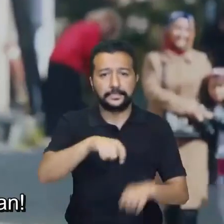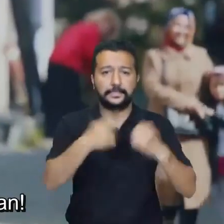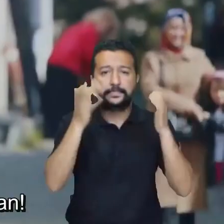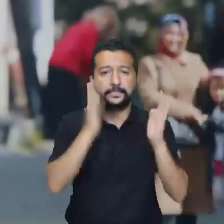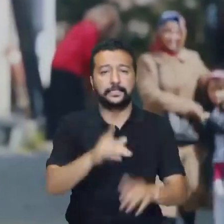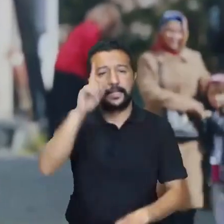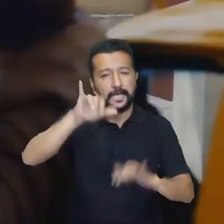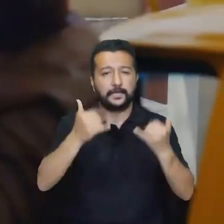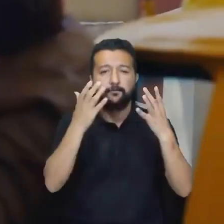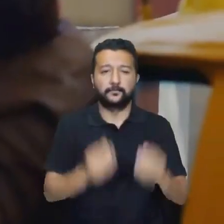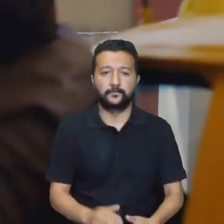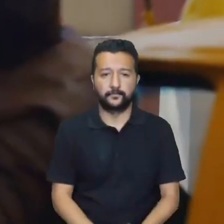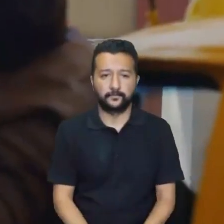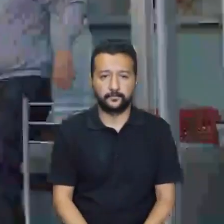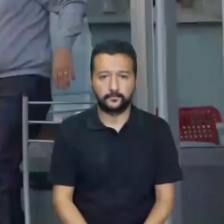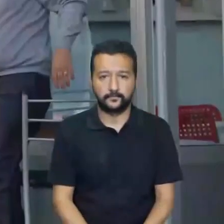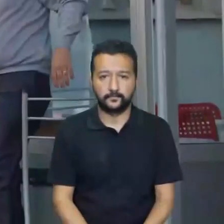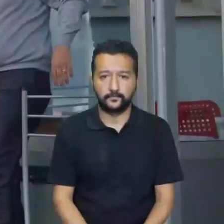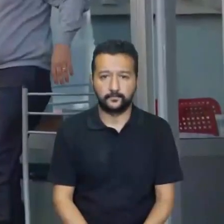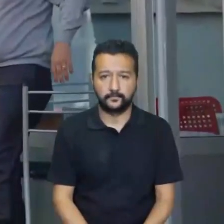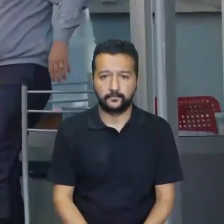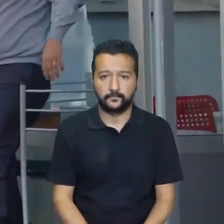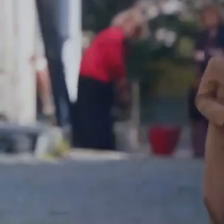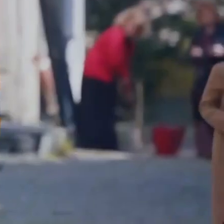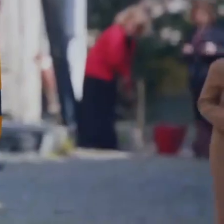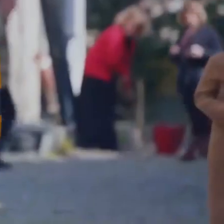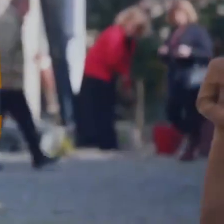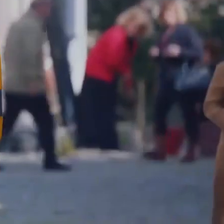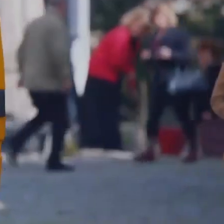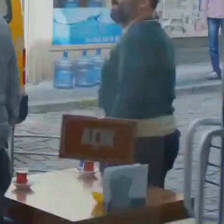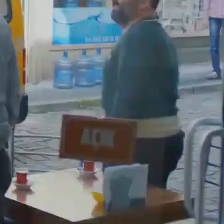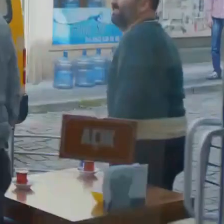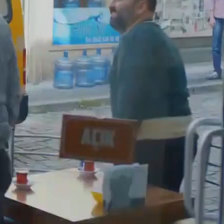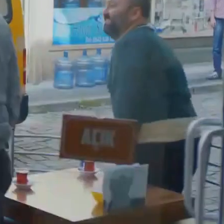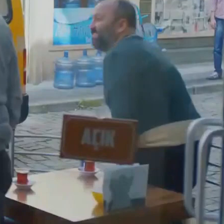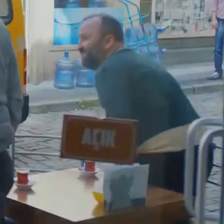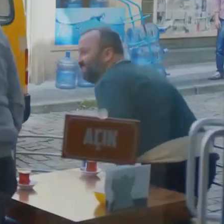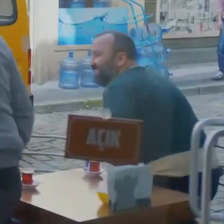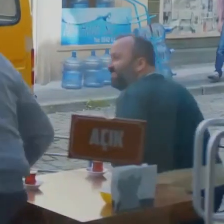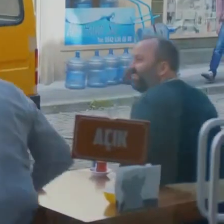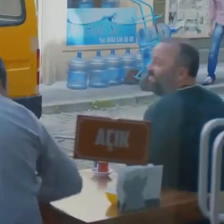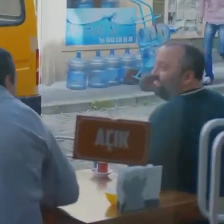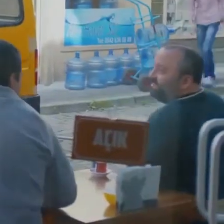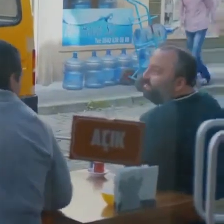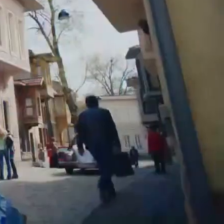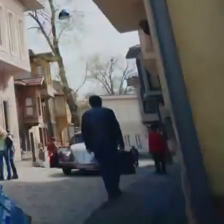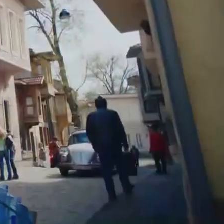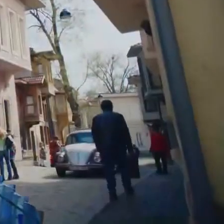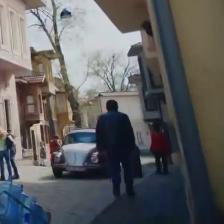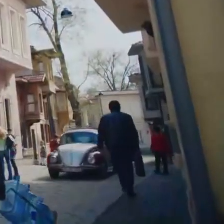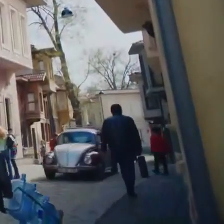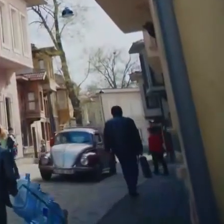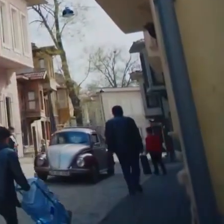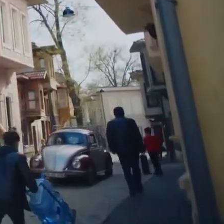ben abla! Şeker kısa boylu kıklarının sonunda meydandan çıkıp arka sokağa saptı. İlyas minibüsünden gülerken pastane önünde oturan